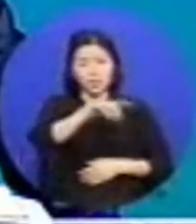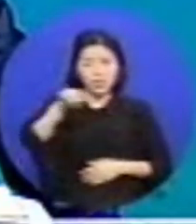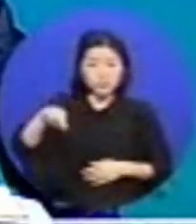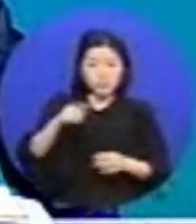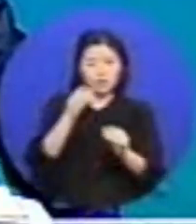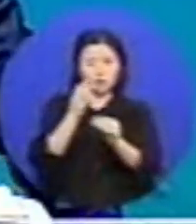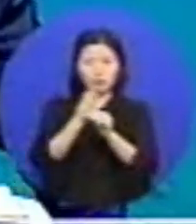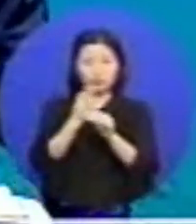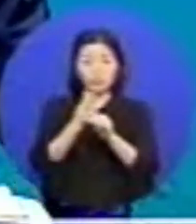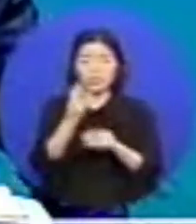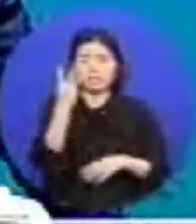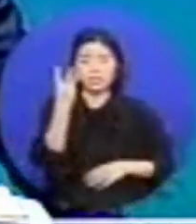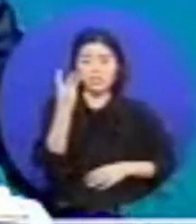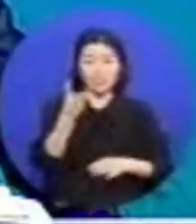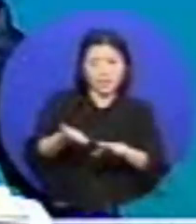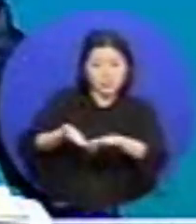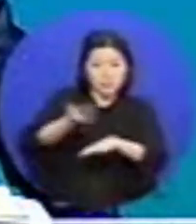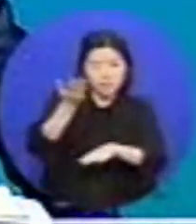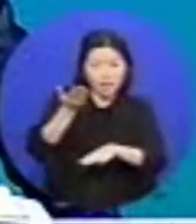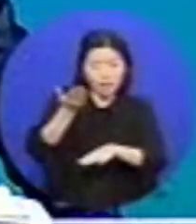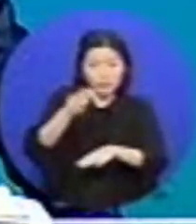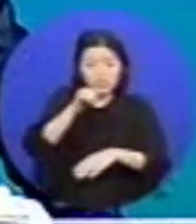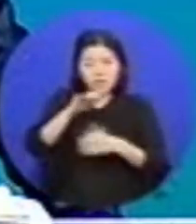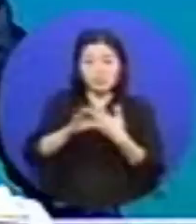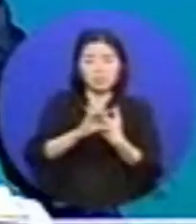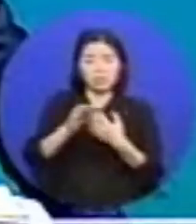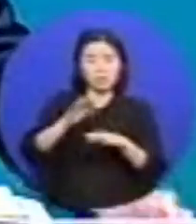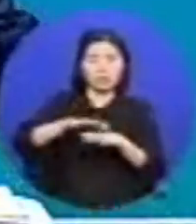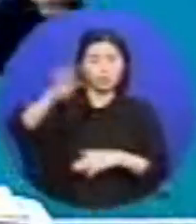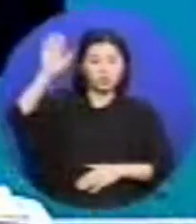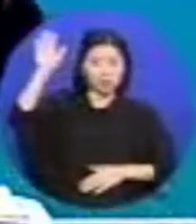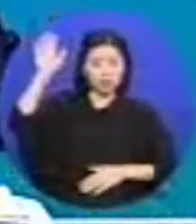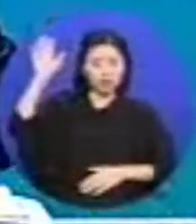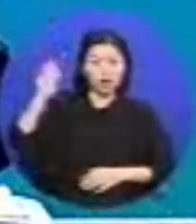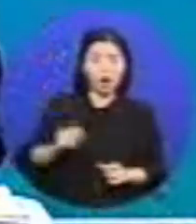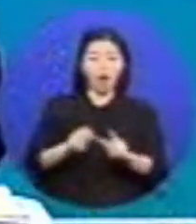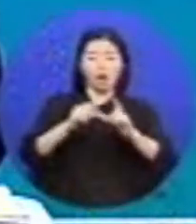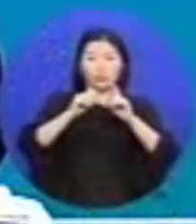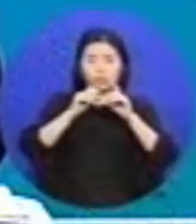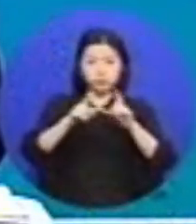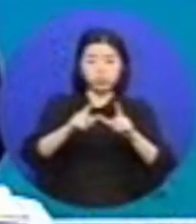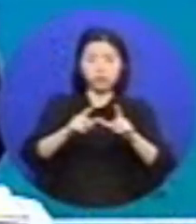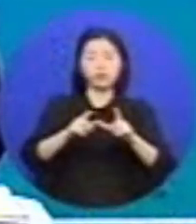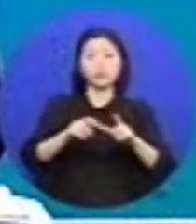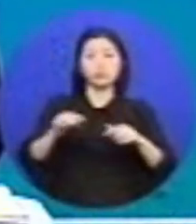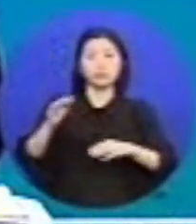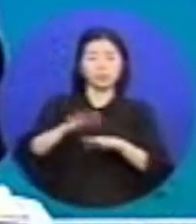여러분에 해당이 되면 한번 손들어보라. 거의 다 드는 거예요. 거의 다.